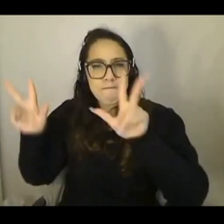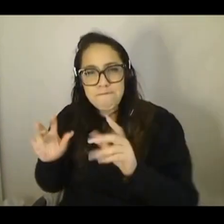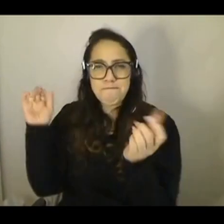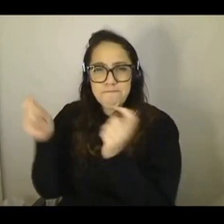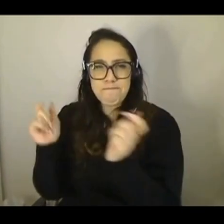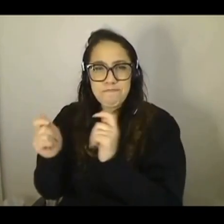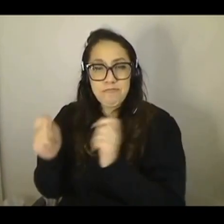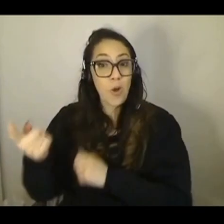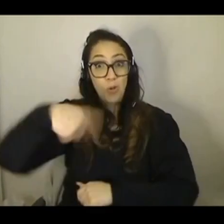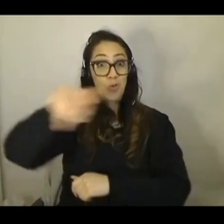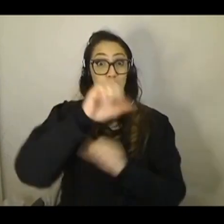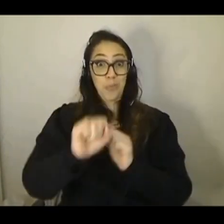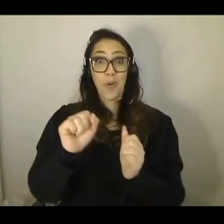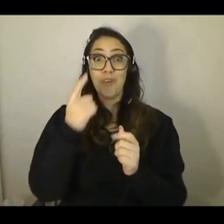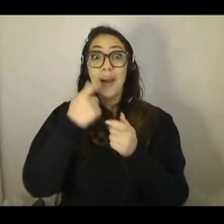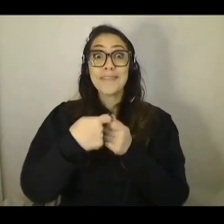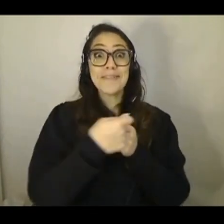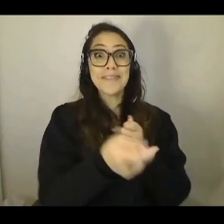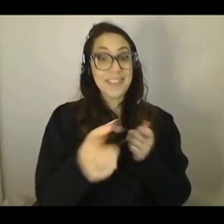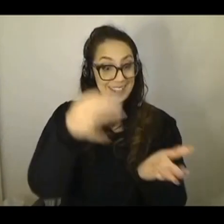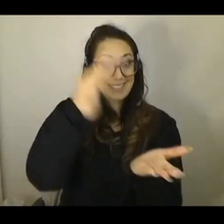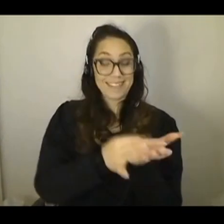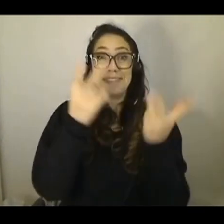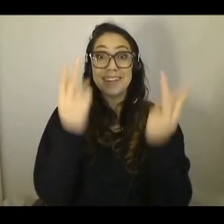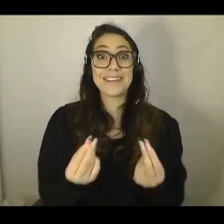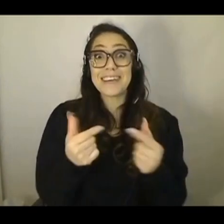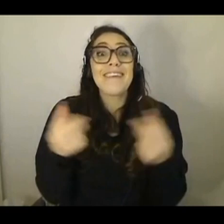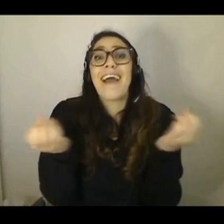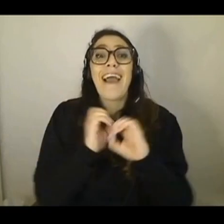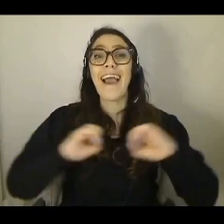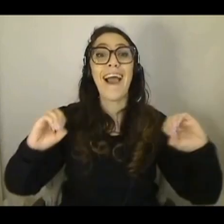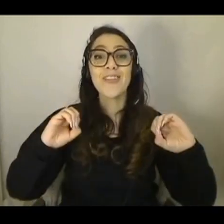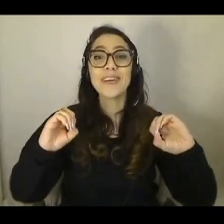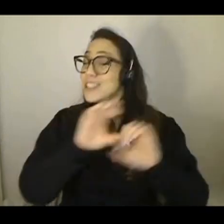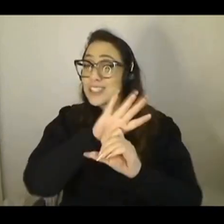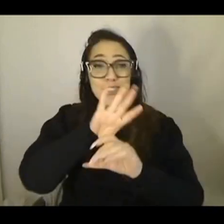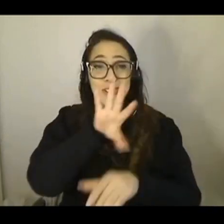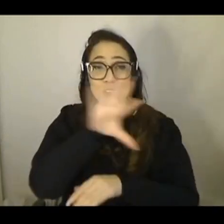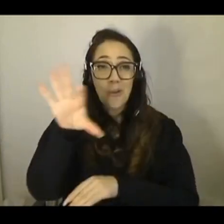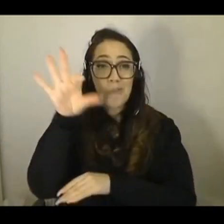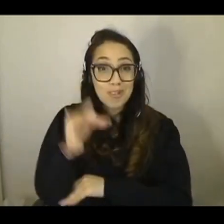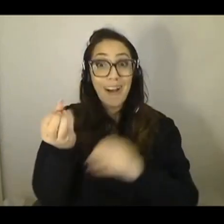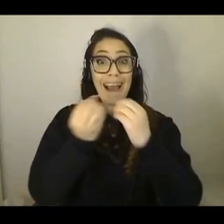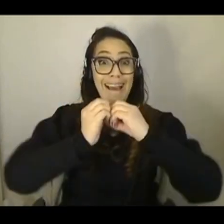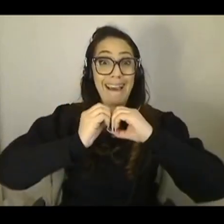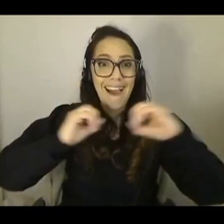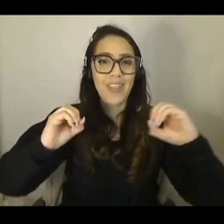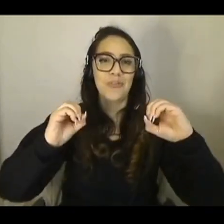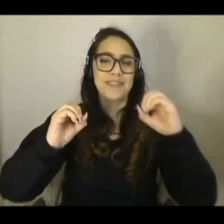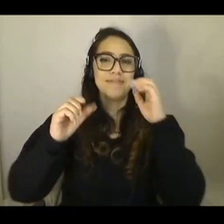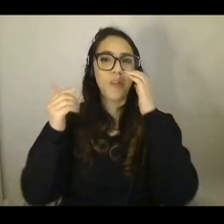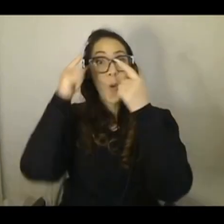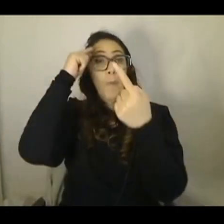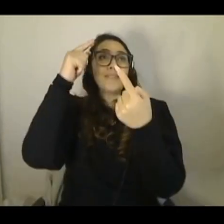avez touché le petit flyer. Vous pouvez la télécharger aujourd'hui. Elle est gratuite. C'est une application 100% gratuite. Et notre but aujourd'hui, enfin, un de nos